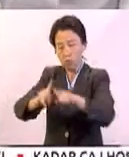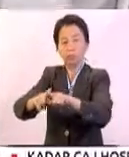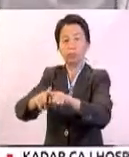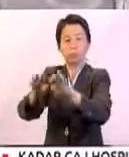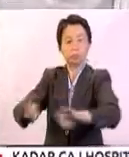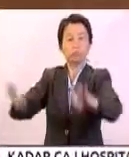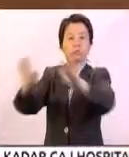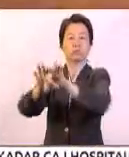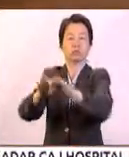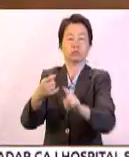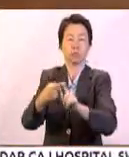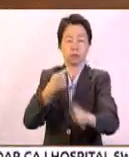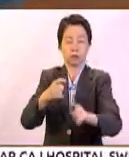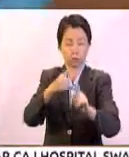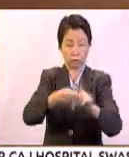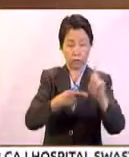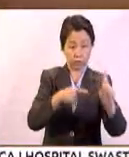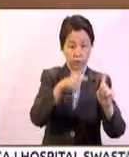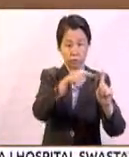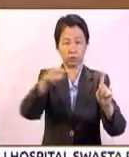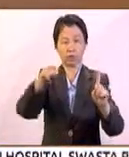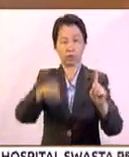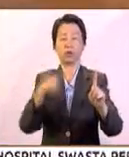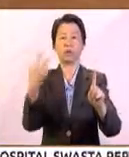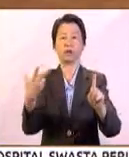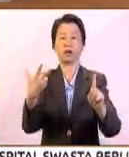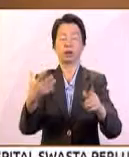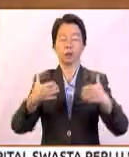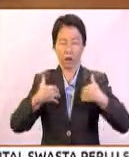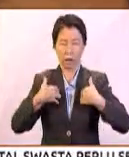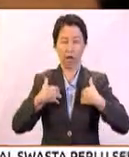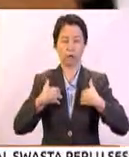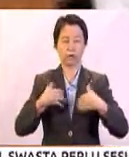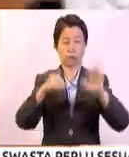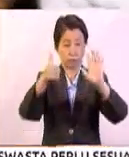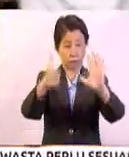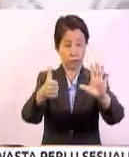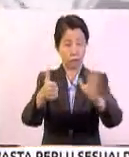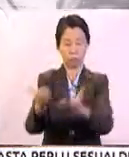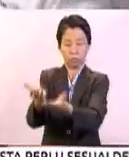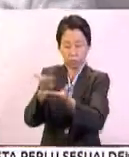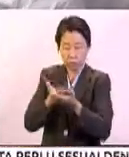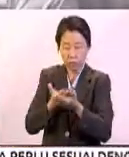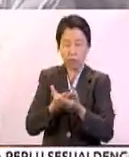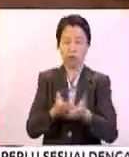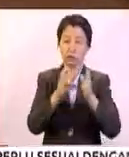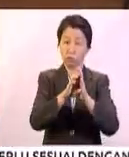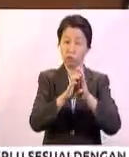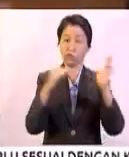berkepentingan dari Januari hingga Mac lalu. Terdapat 6 langkah penguatkuasaan yang dicadangkan,